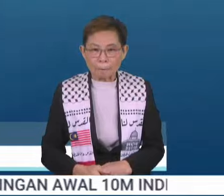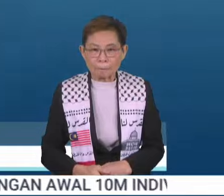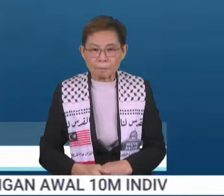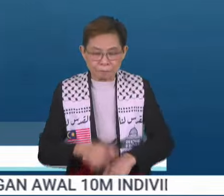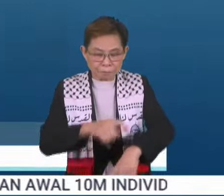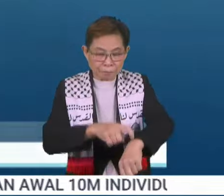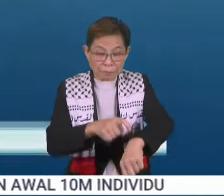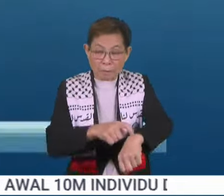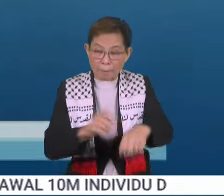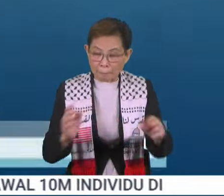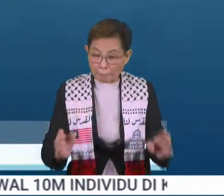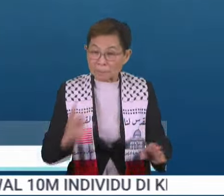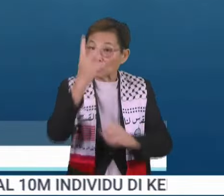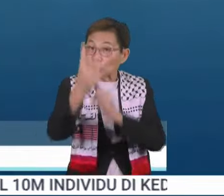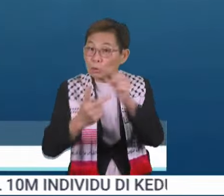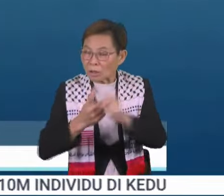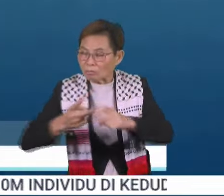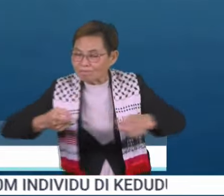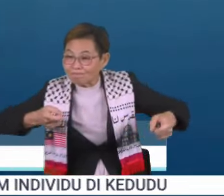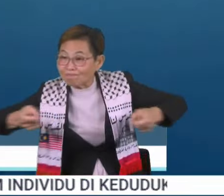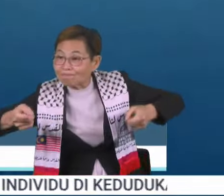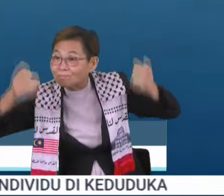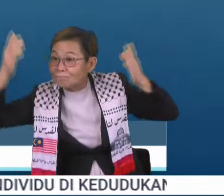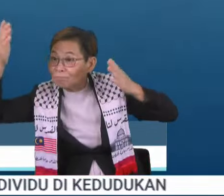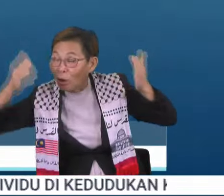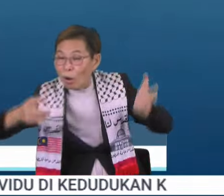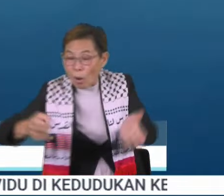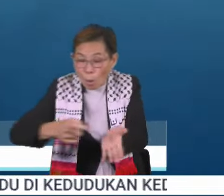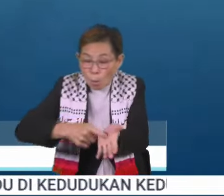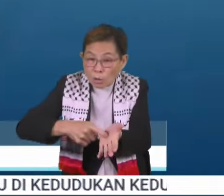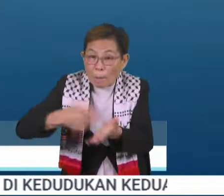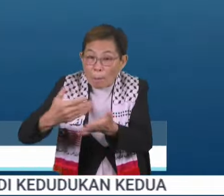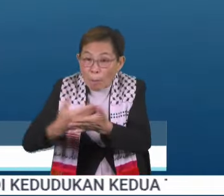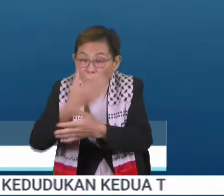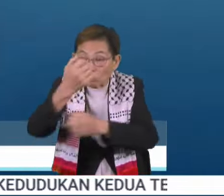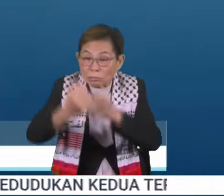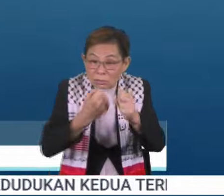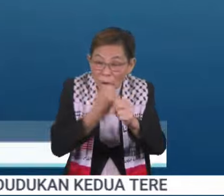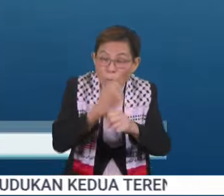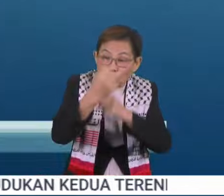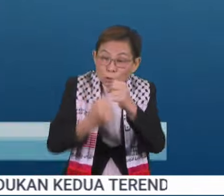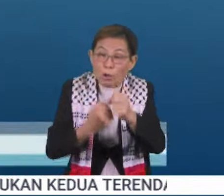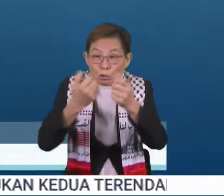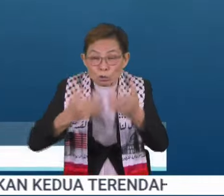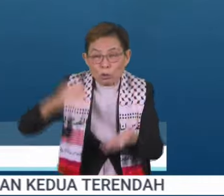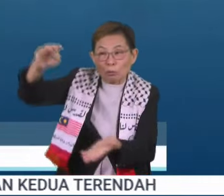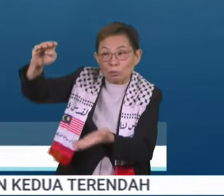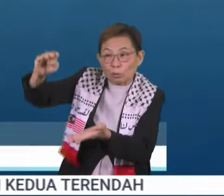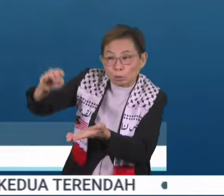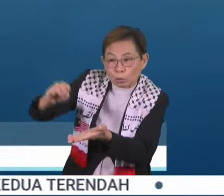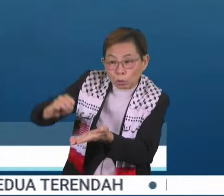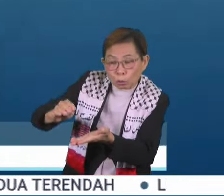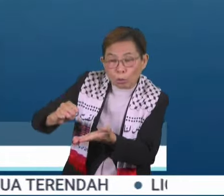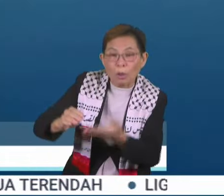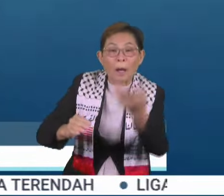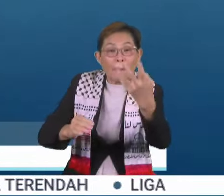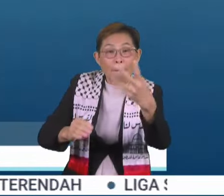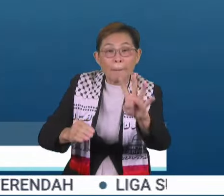Dalam tempoh 2 tahun mentadbir, hutang baru tahunan telah berjaya diturunkan